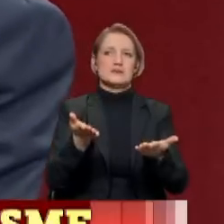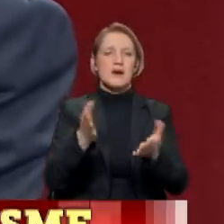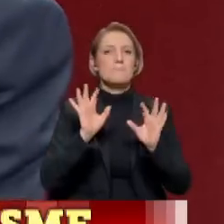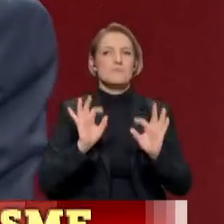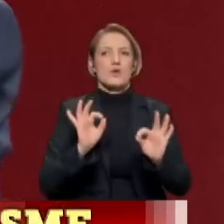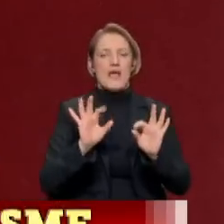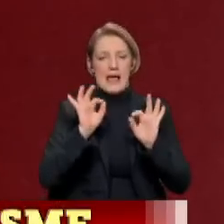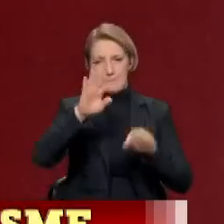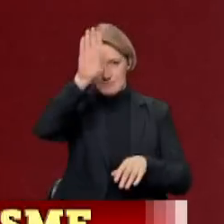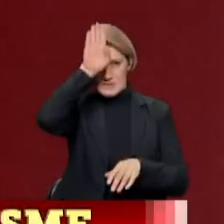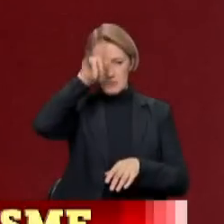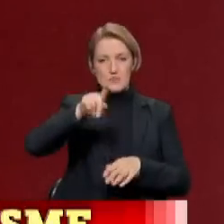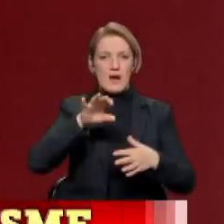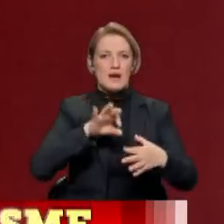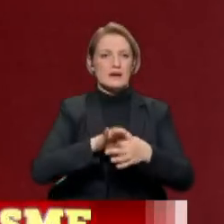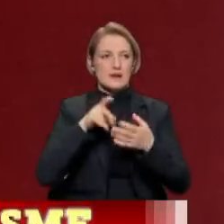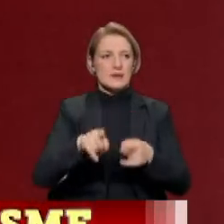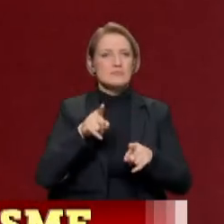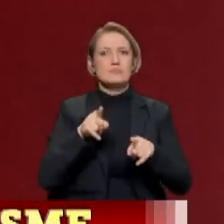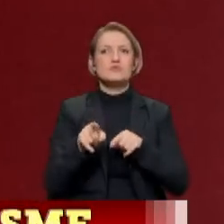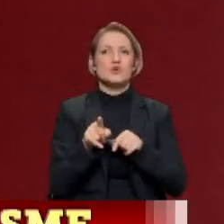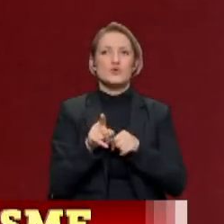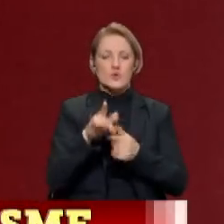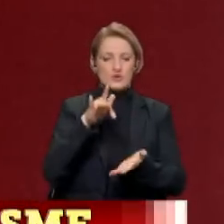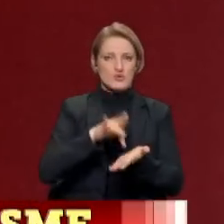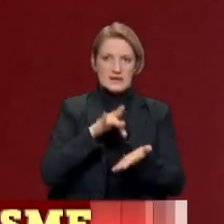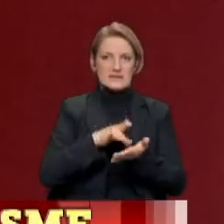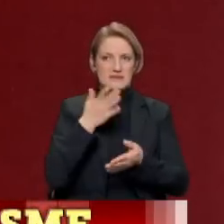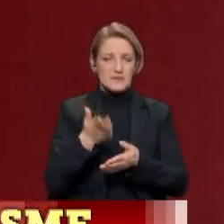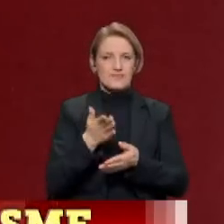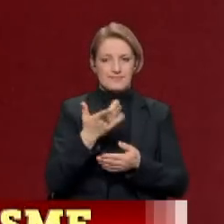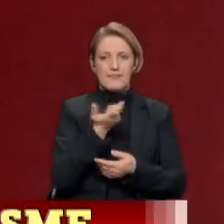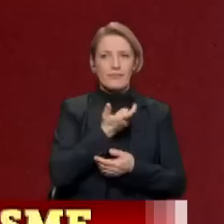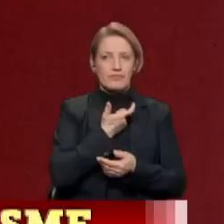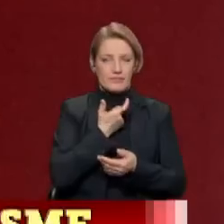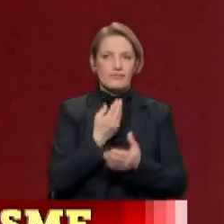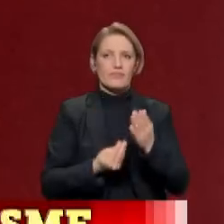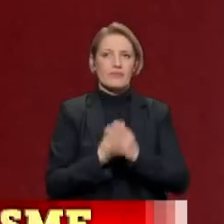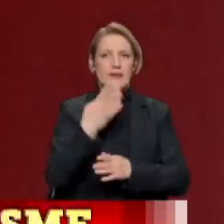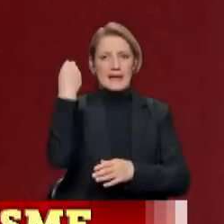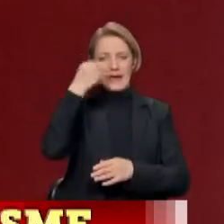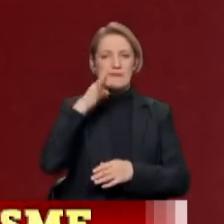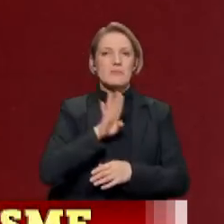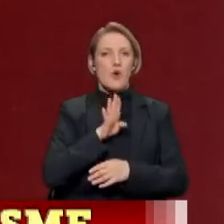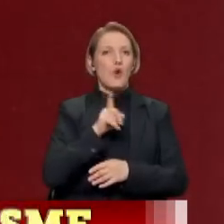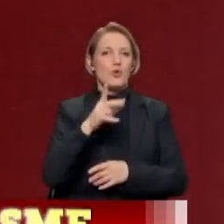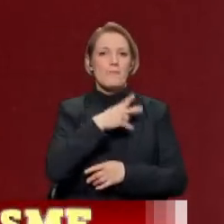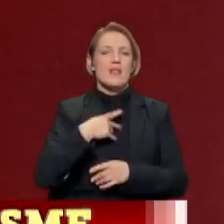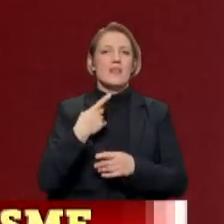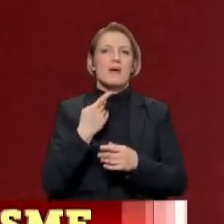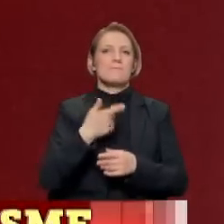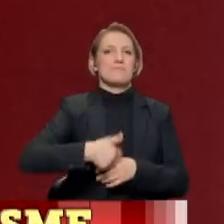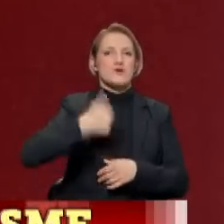böylece hem İstanbul'la ilgili bu ceza yasalaşırsa, biliyorsunuz Ekrem Bey'in belediye başkanlığı da